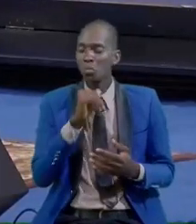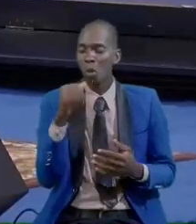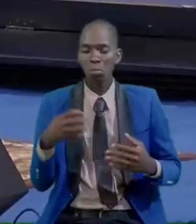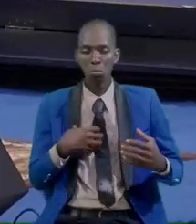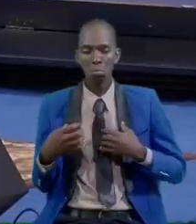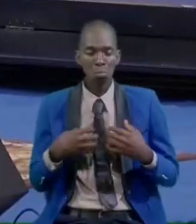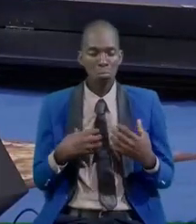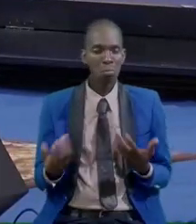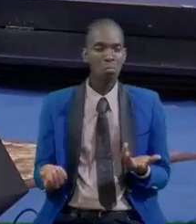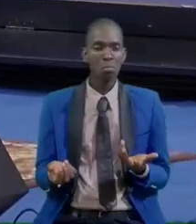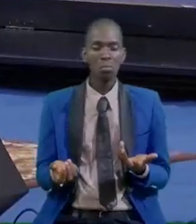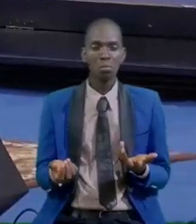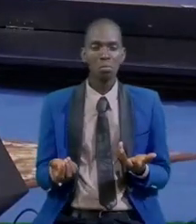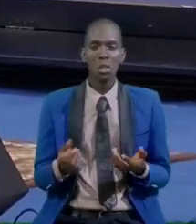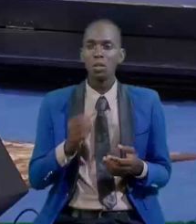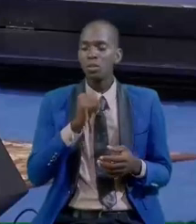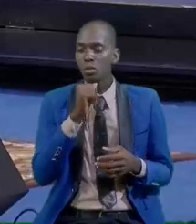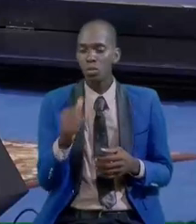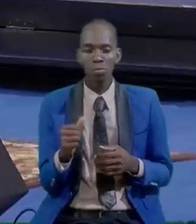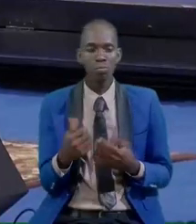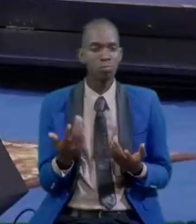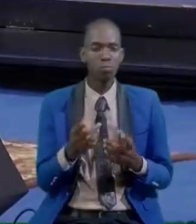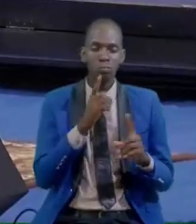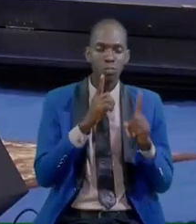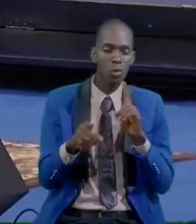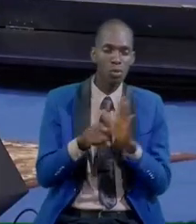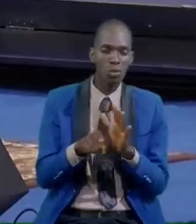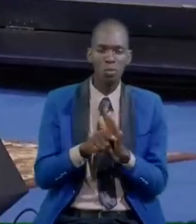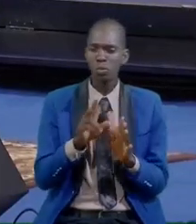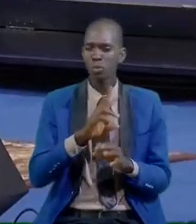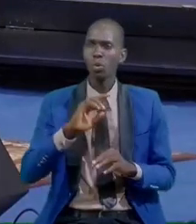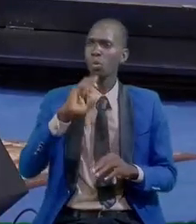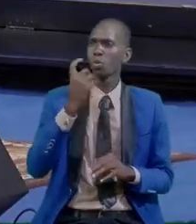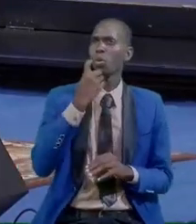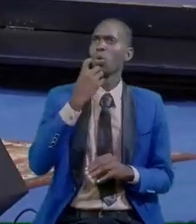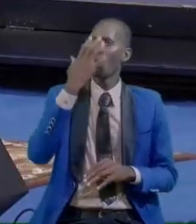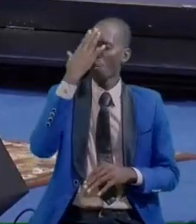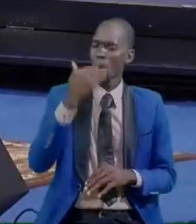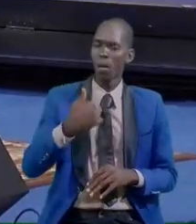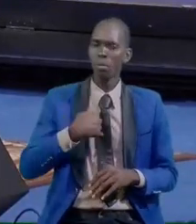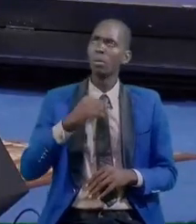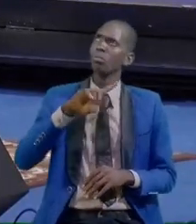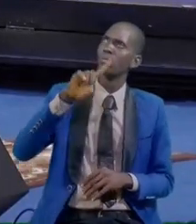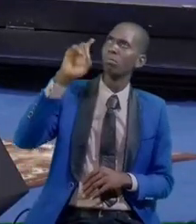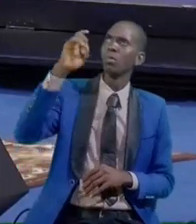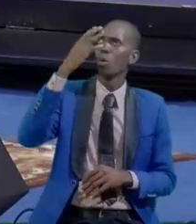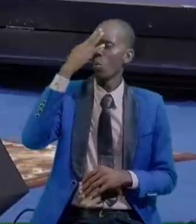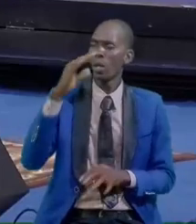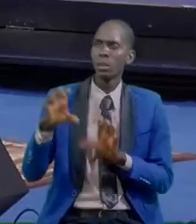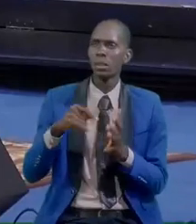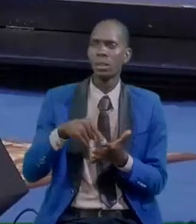pas de plainte. Pas de murmure, pas de questionnement. Pourquoi moi? Pourquoi est-ce que cela est